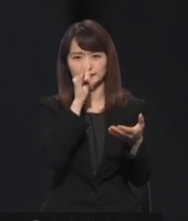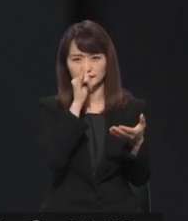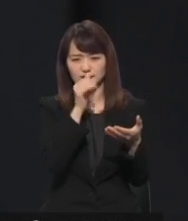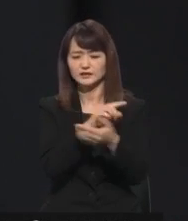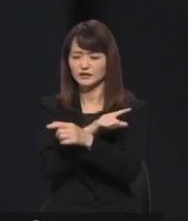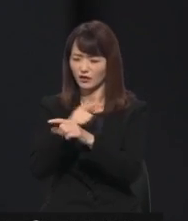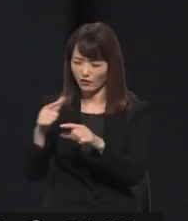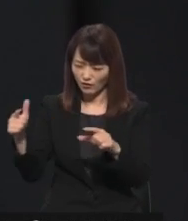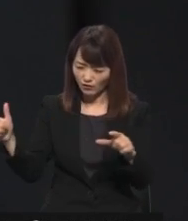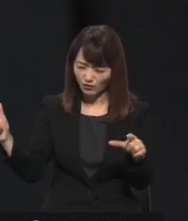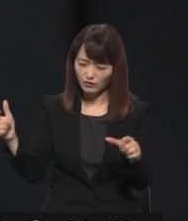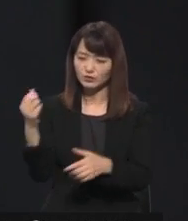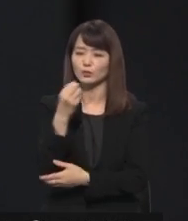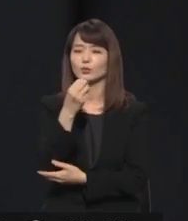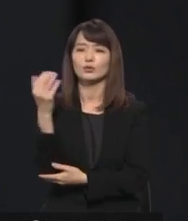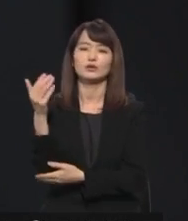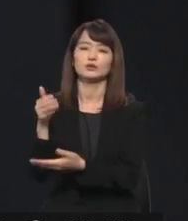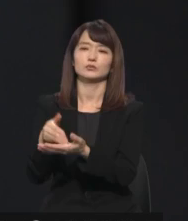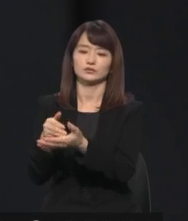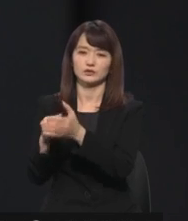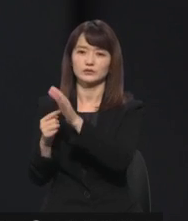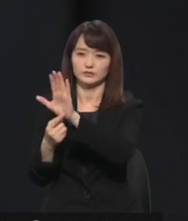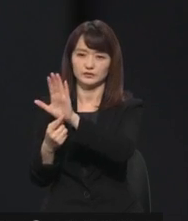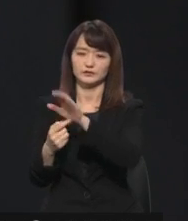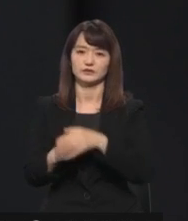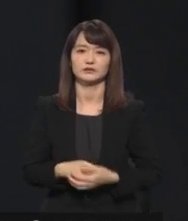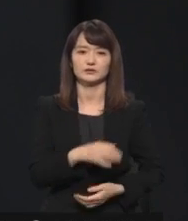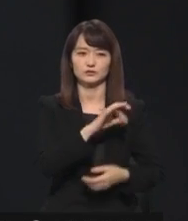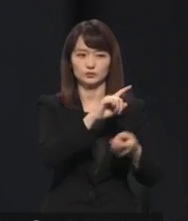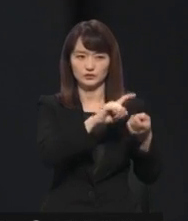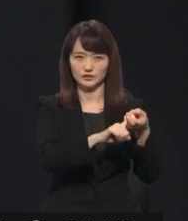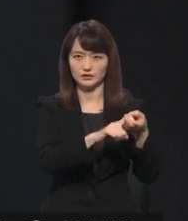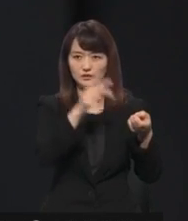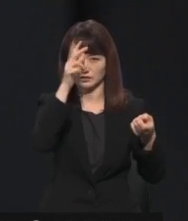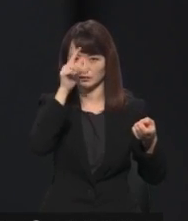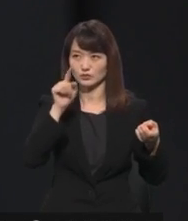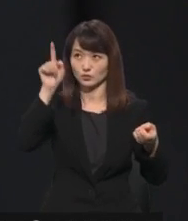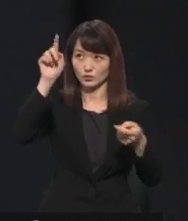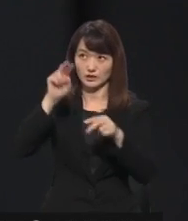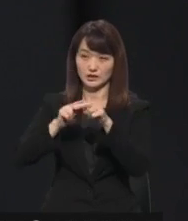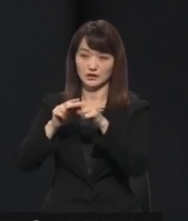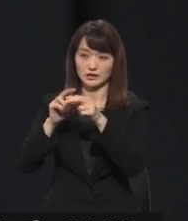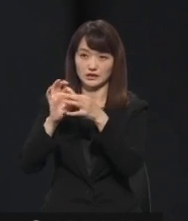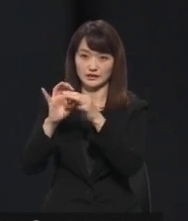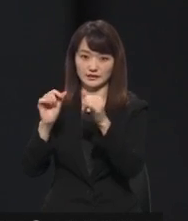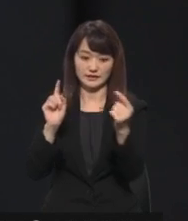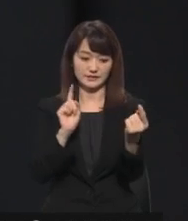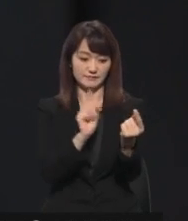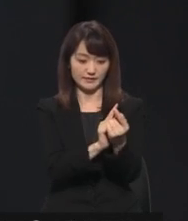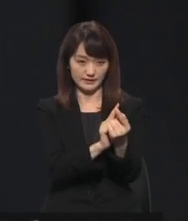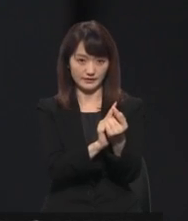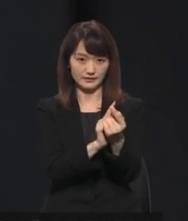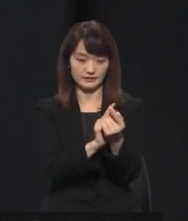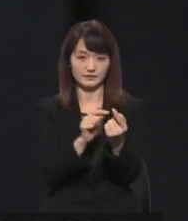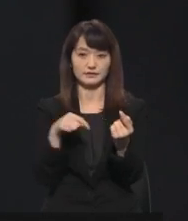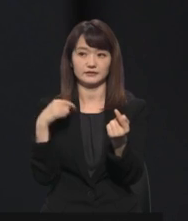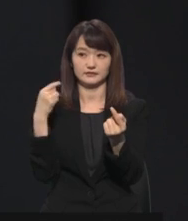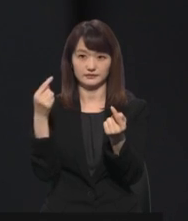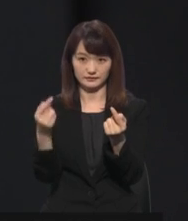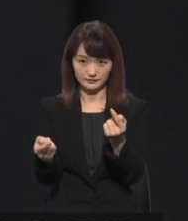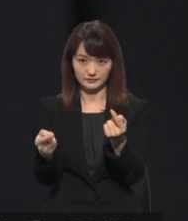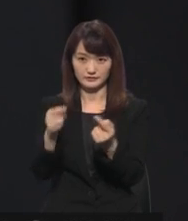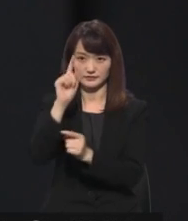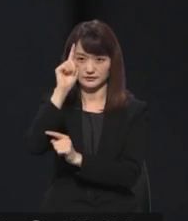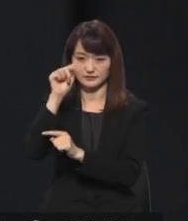나왔습니까 이른바 이제 윤회 관이 경찰 고위 관계자를 만났다 그뒤로 어쨌든 뭐